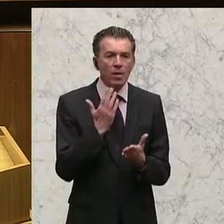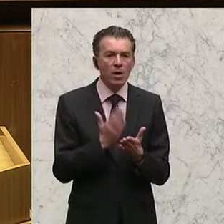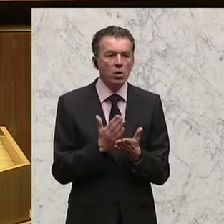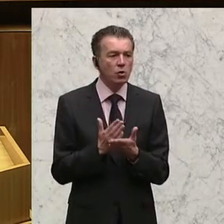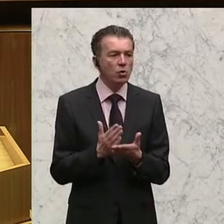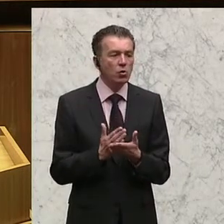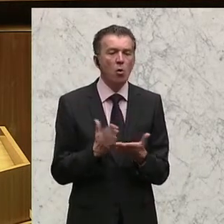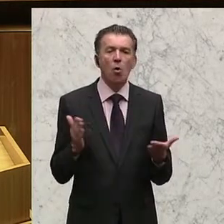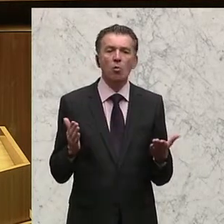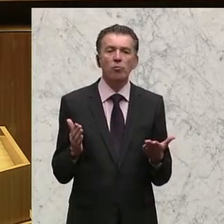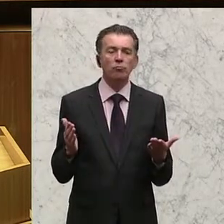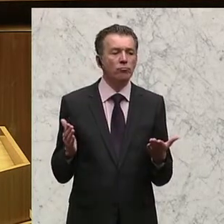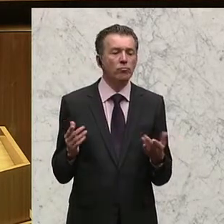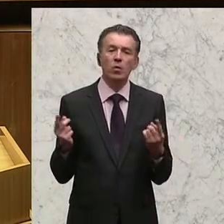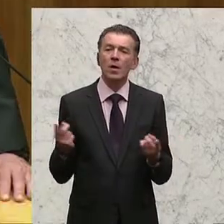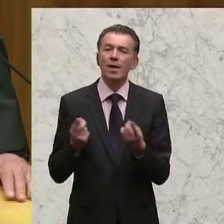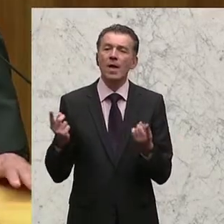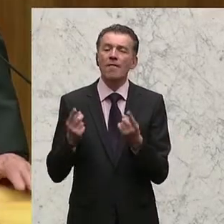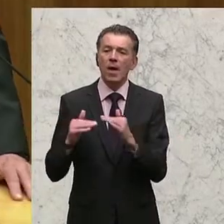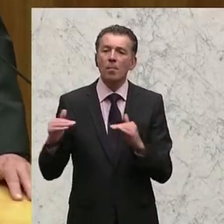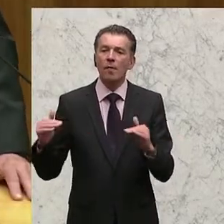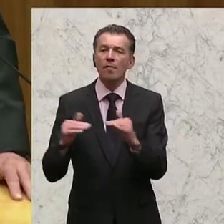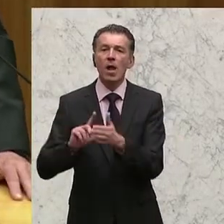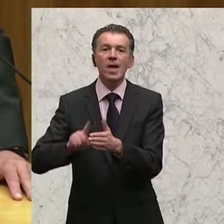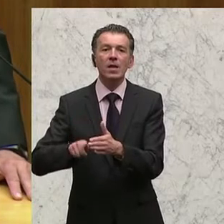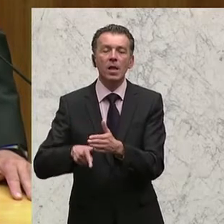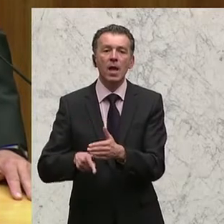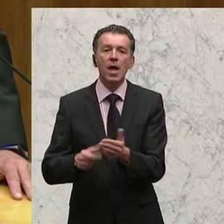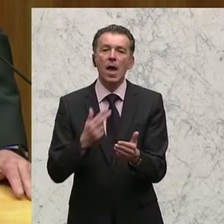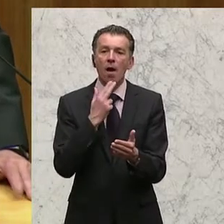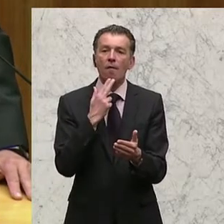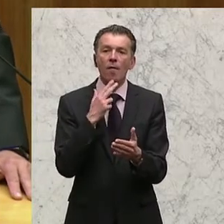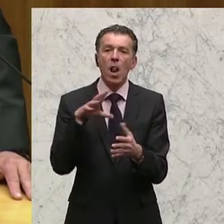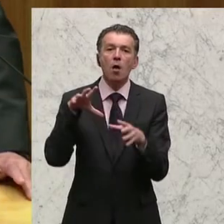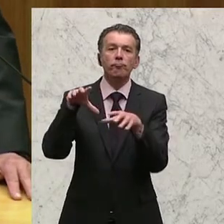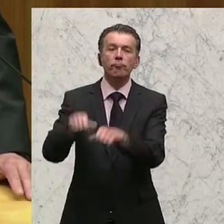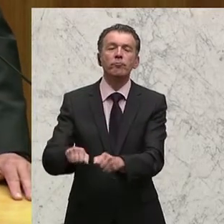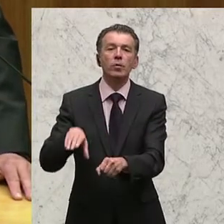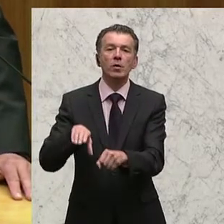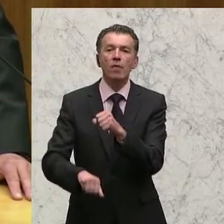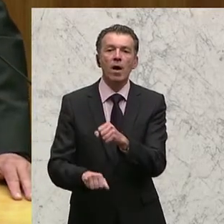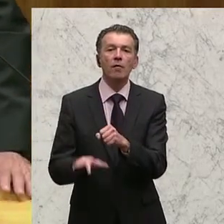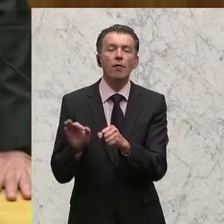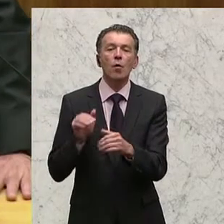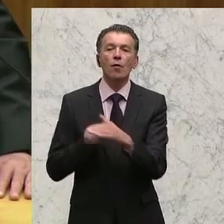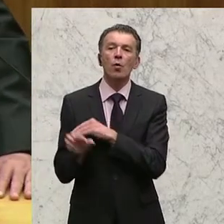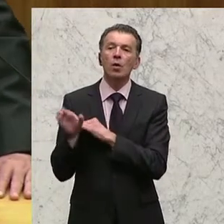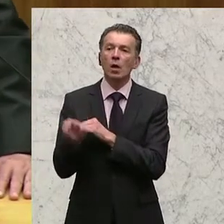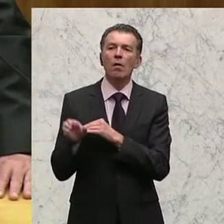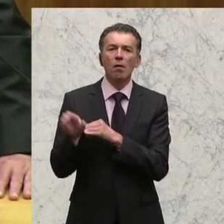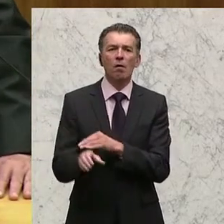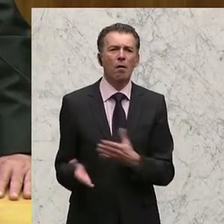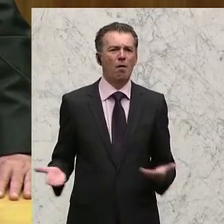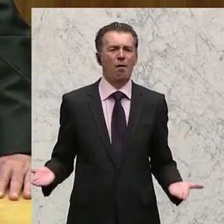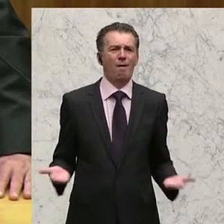bestehende leerstehende Gewerbeflächen zwangsweise zur Unterbringung konfiszieren. Wo kommen wir